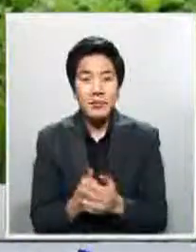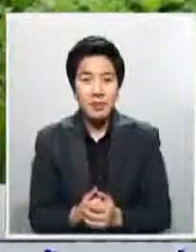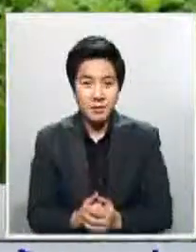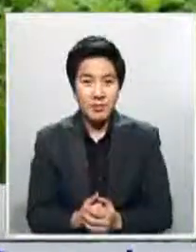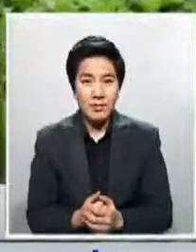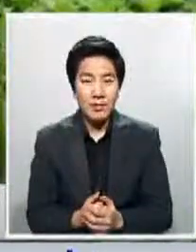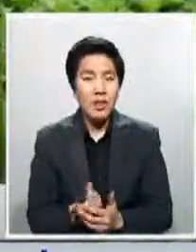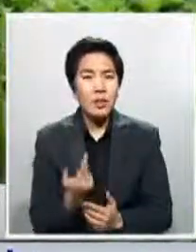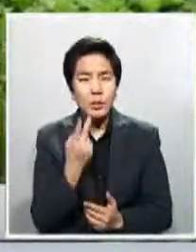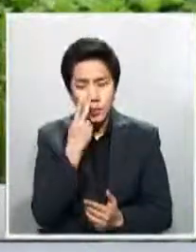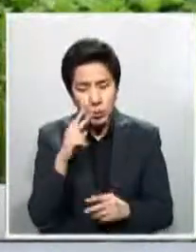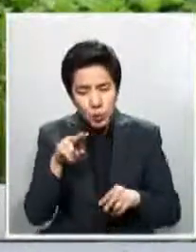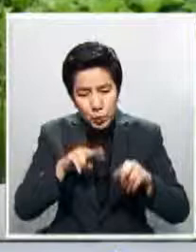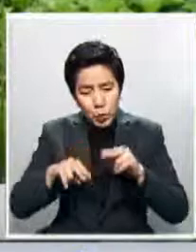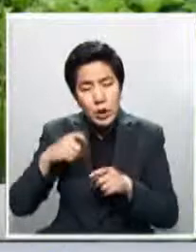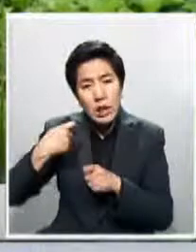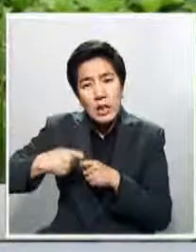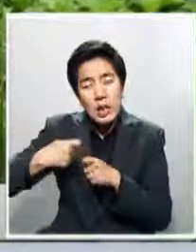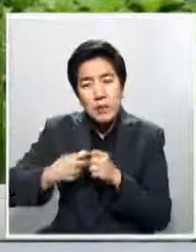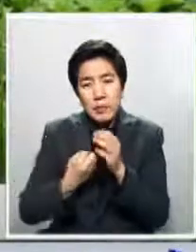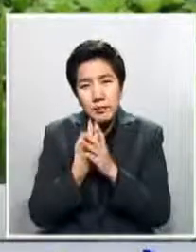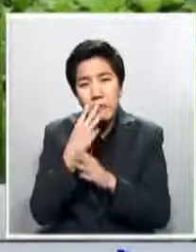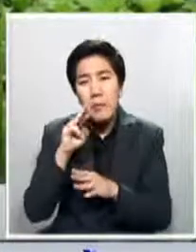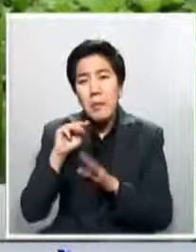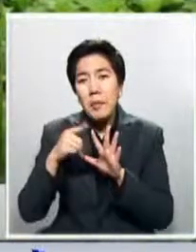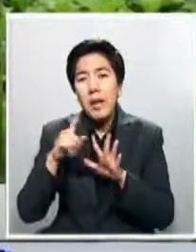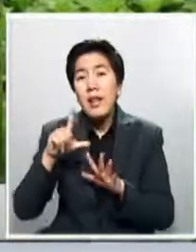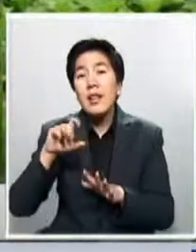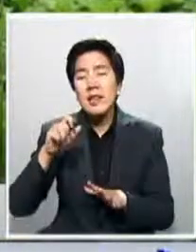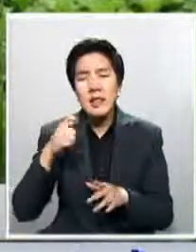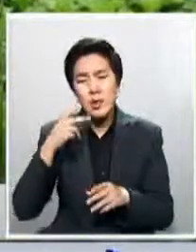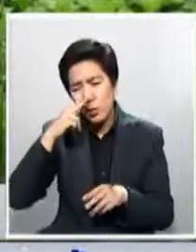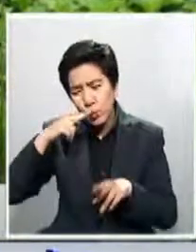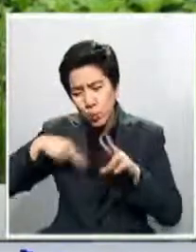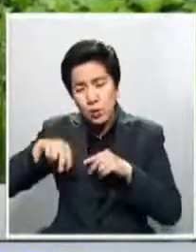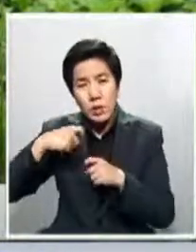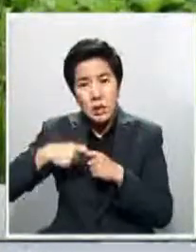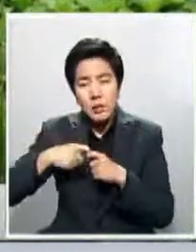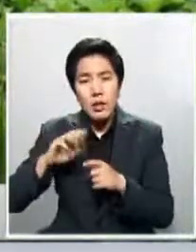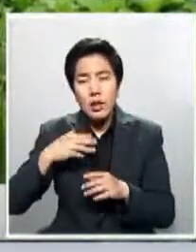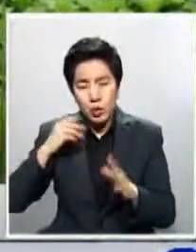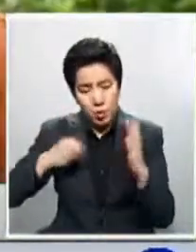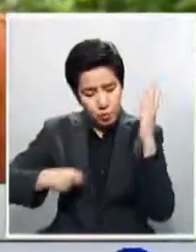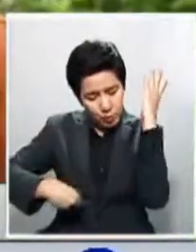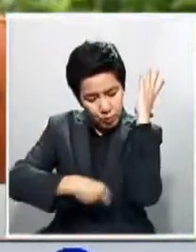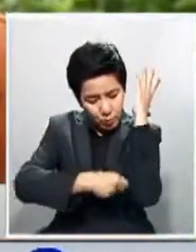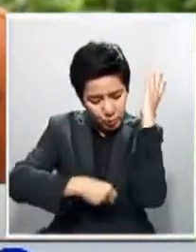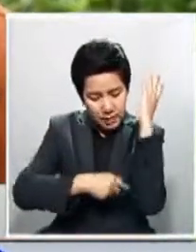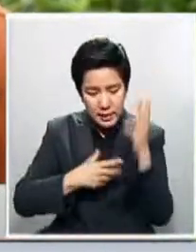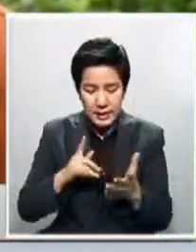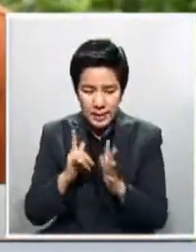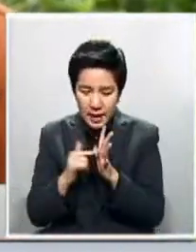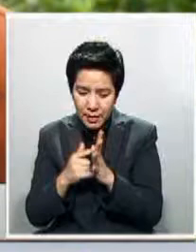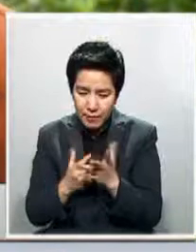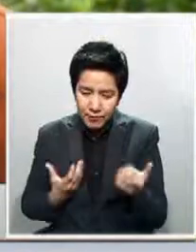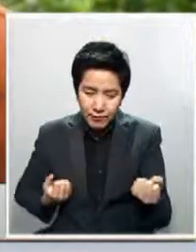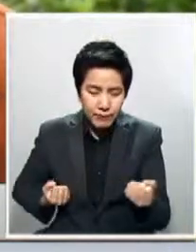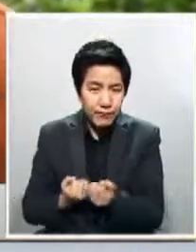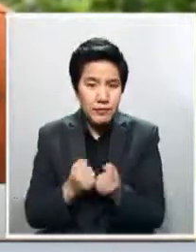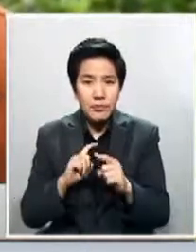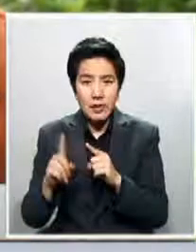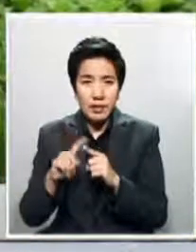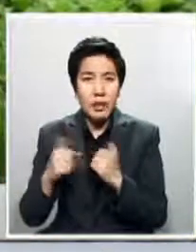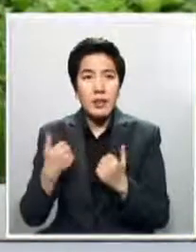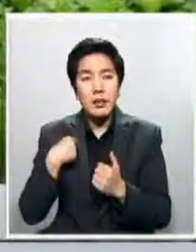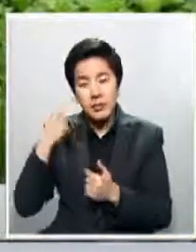ออ พี่เอกมันดูแลยากไหมพี่มะลิเนี่ย ดูแลไม่ยากครับเราต้องใส่ปุ๋ยฉีดยาครับปกตินะครับ เหรอ ครับ กับดูแลภรร